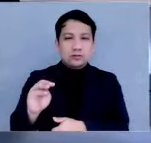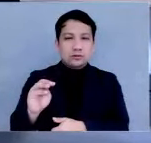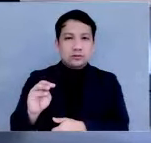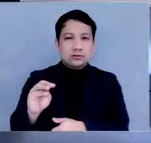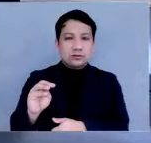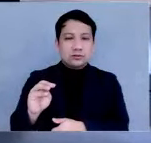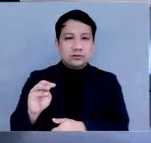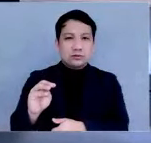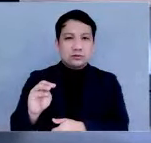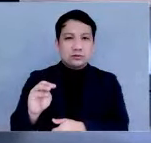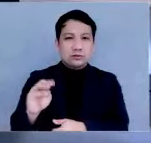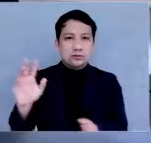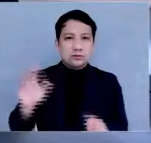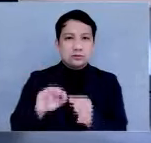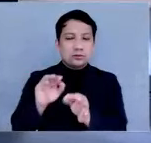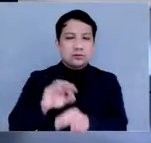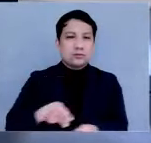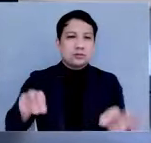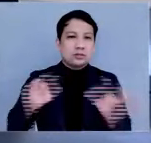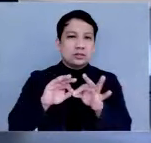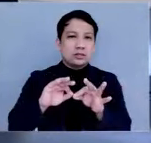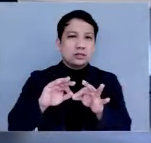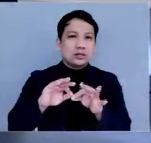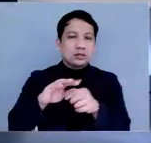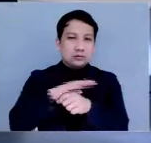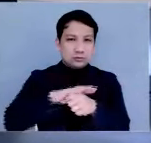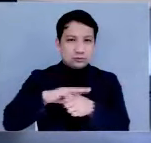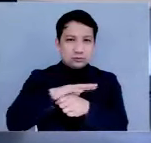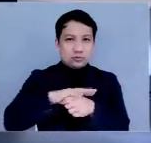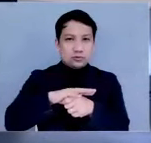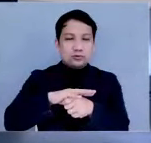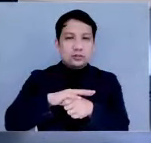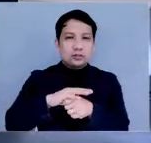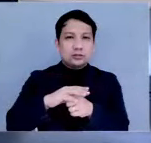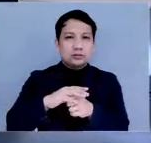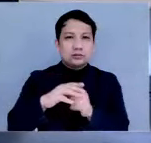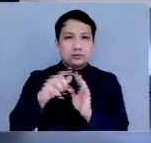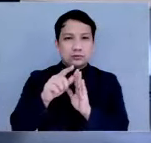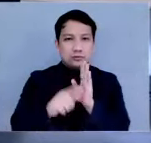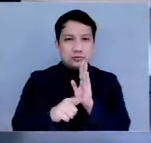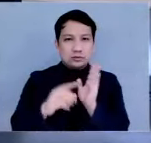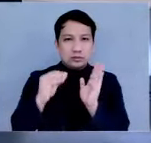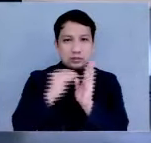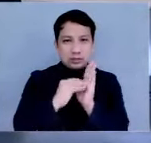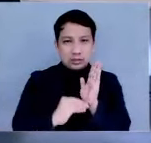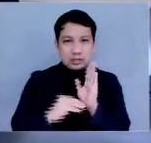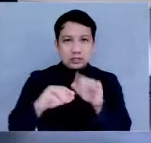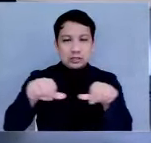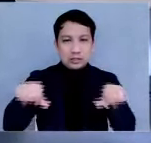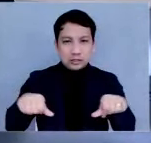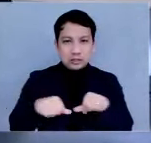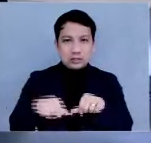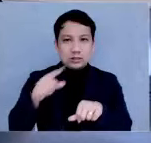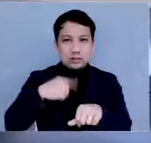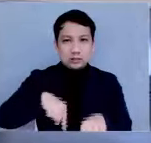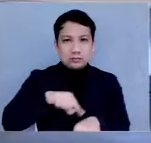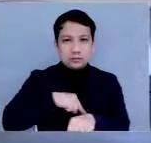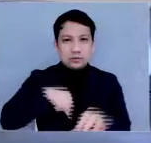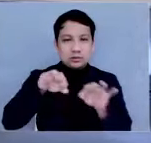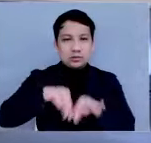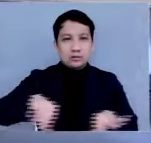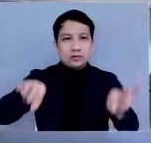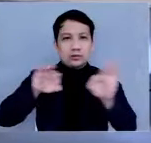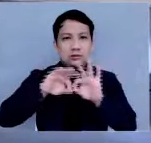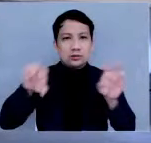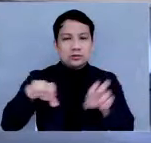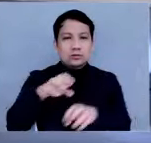Pero kailangan pa rin ng lokal na batas para i-define at imarka ang mga area na ito. Yan po ang kahalagaan nitong Maritime Zones